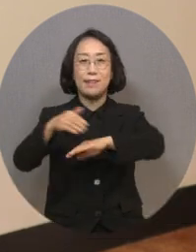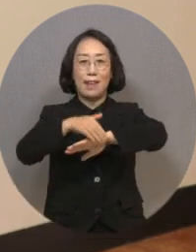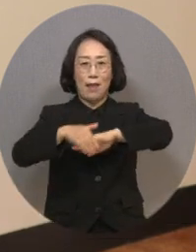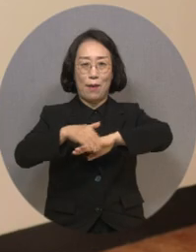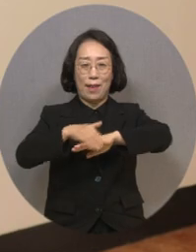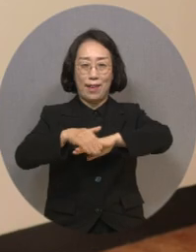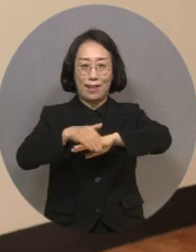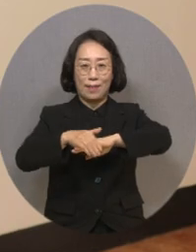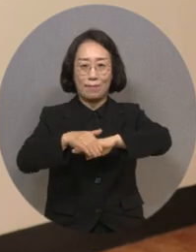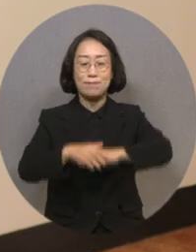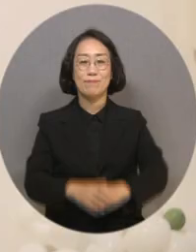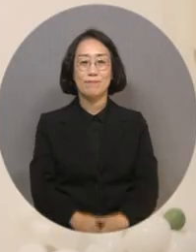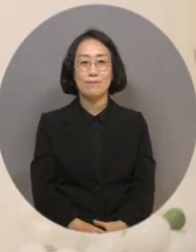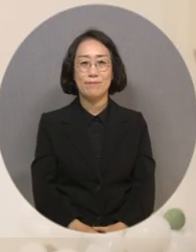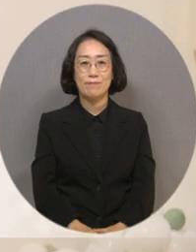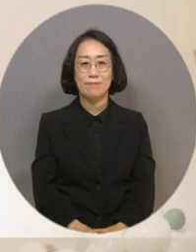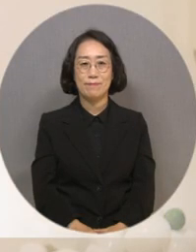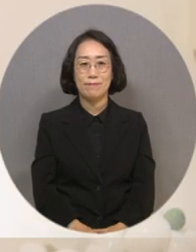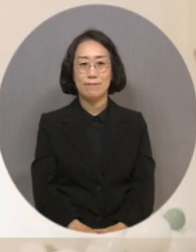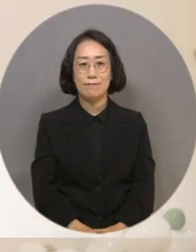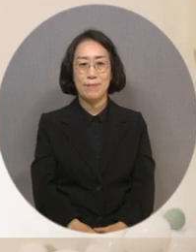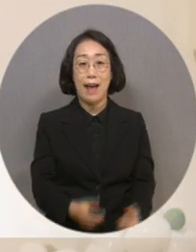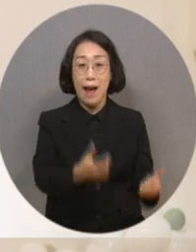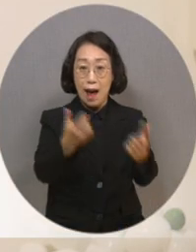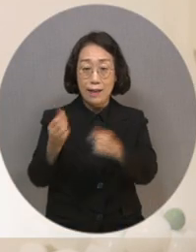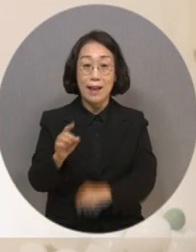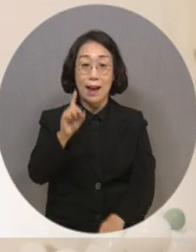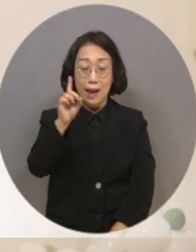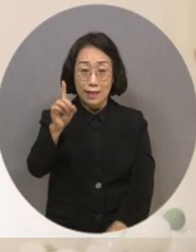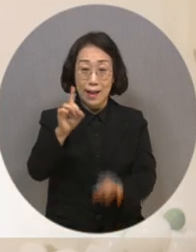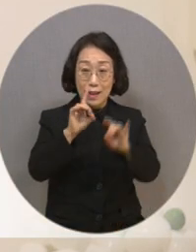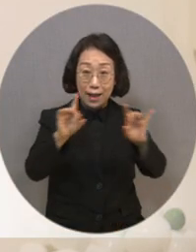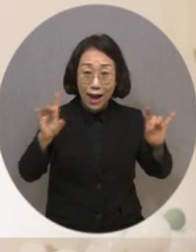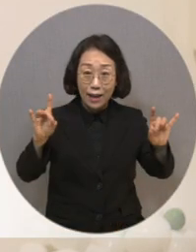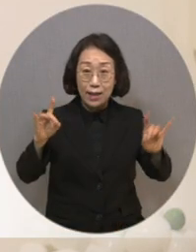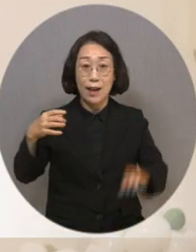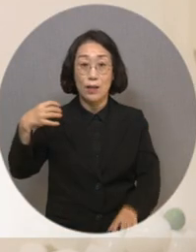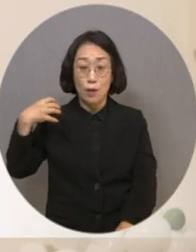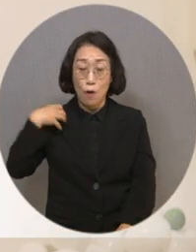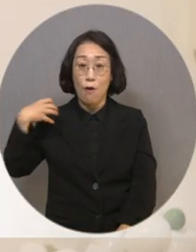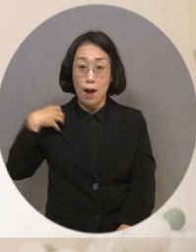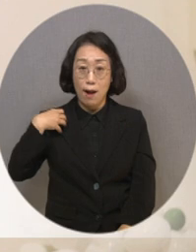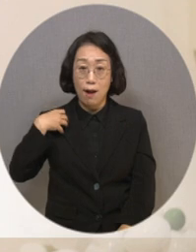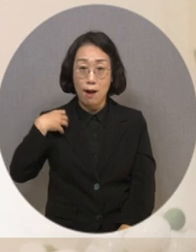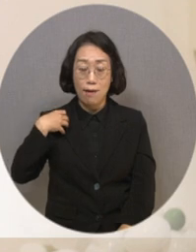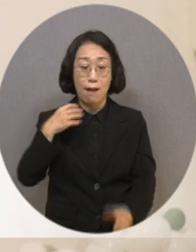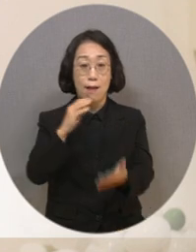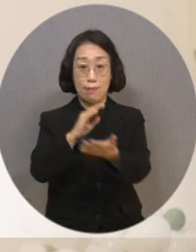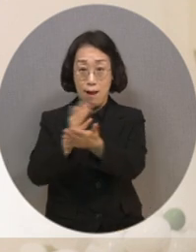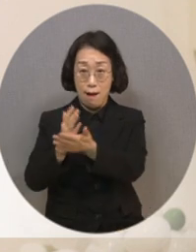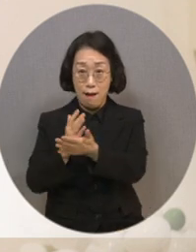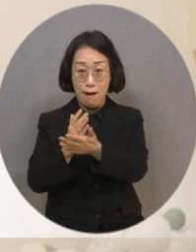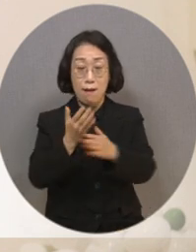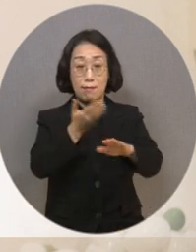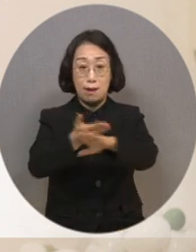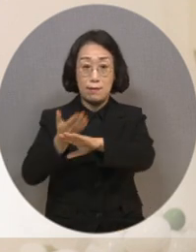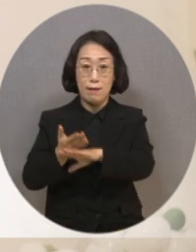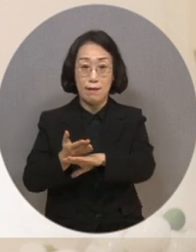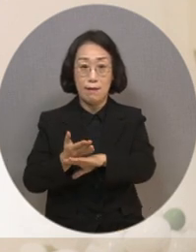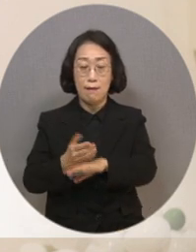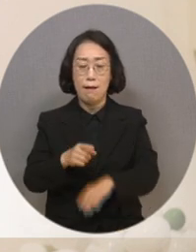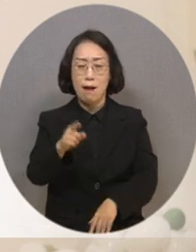작전입니다. 다 같이 하나하나가 각자의 역할들을 분담해서 하면 한 사람이 지는